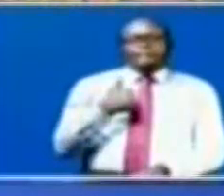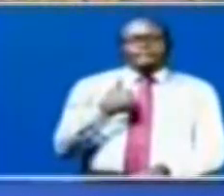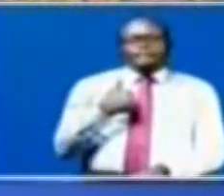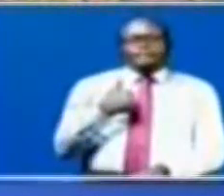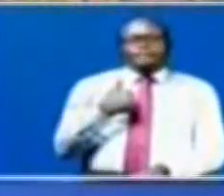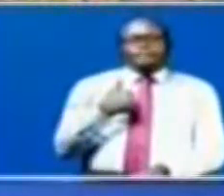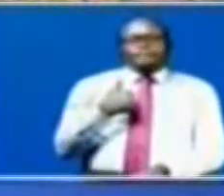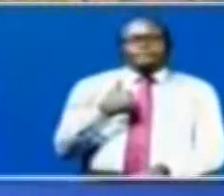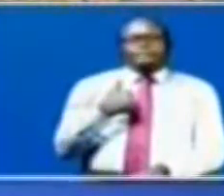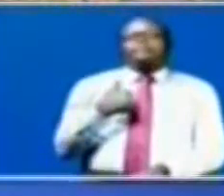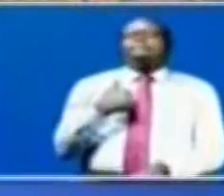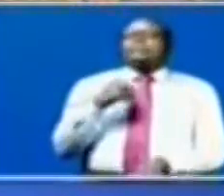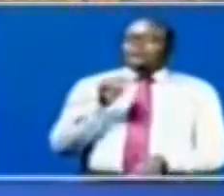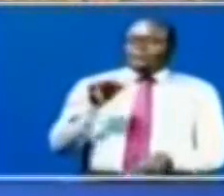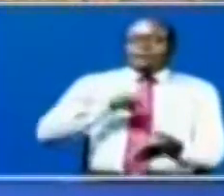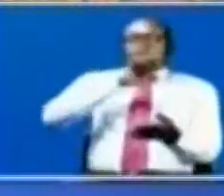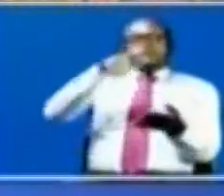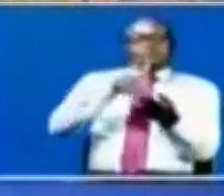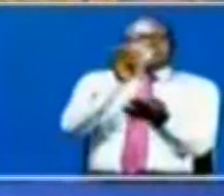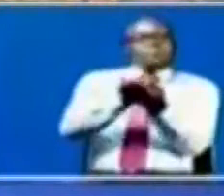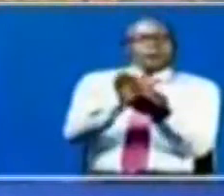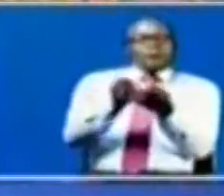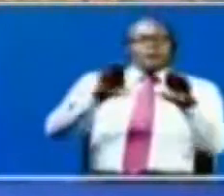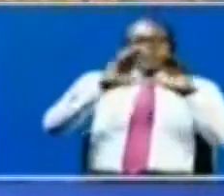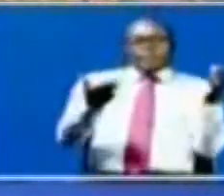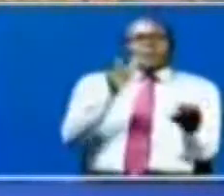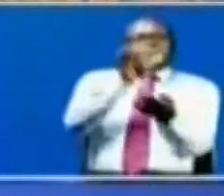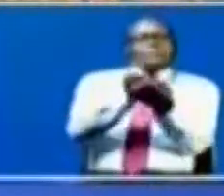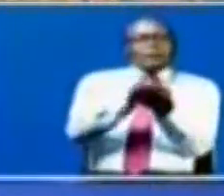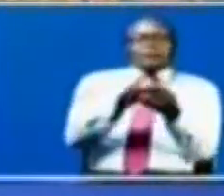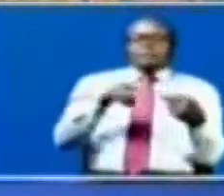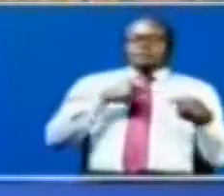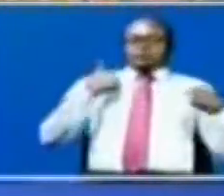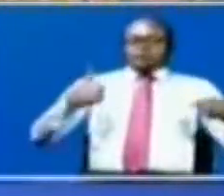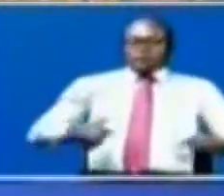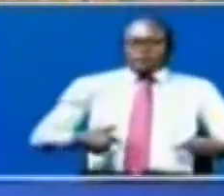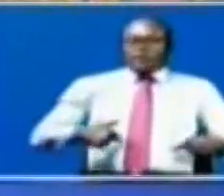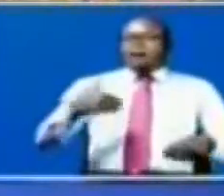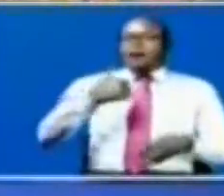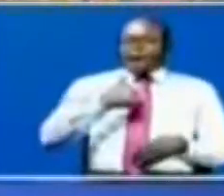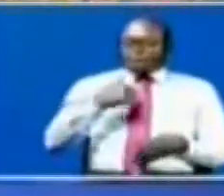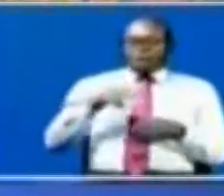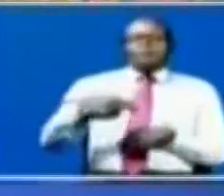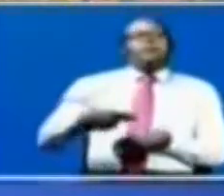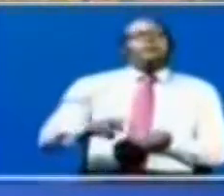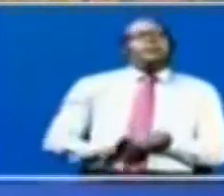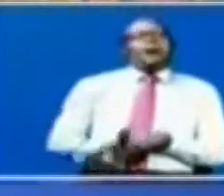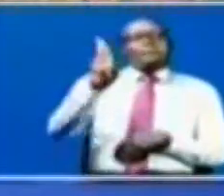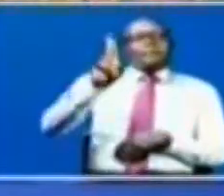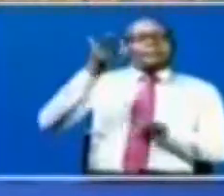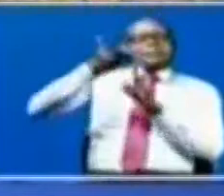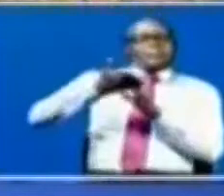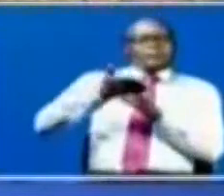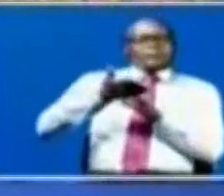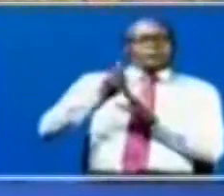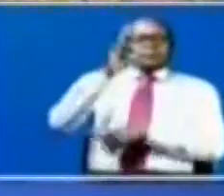mesha ya benki kuu la dunia. Uchina inaitwa you know upper middle income economy, na kulingana